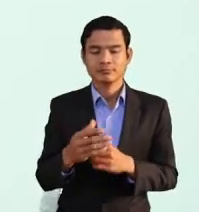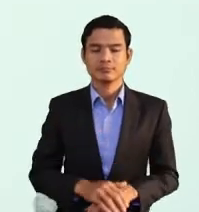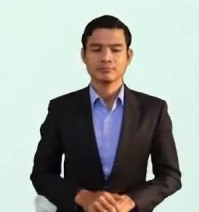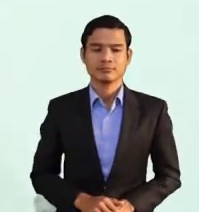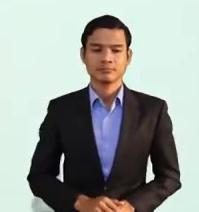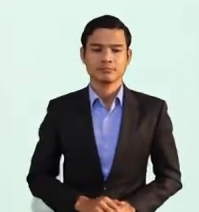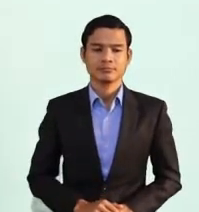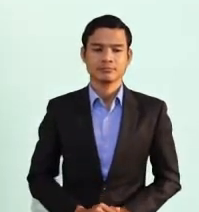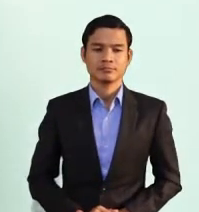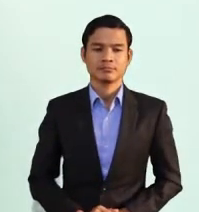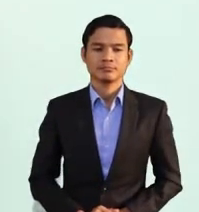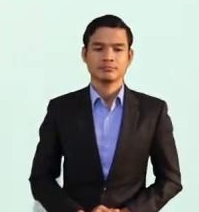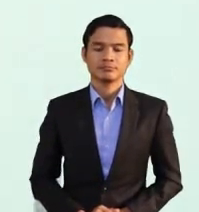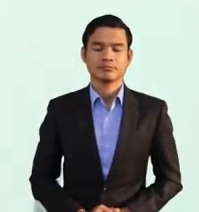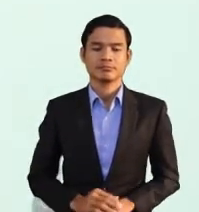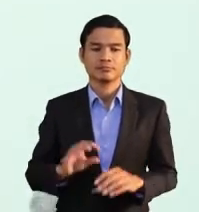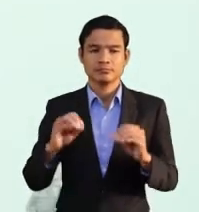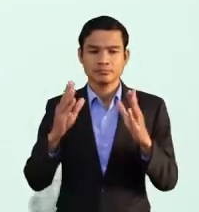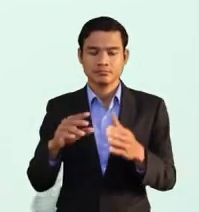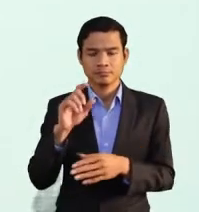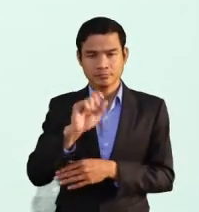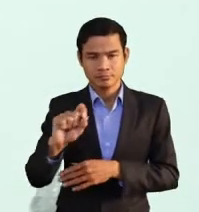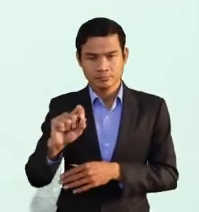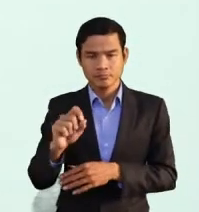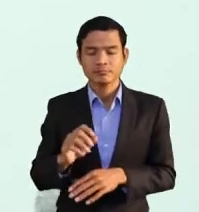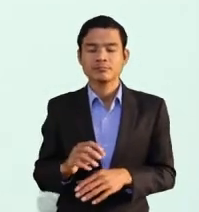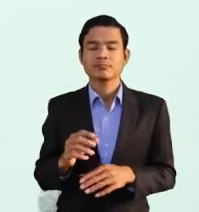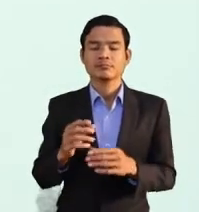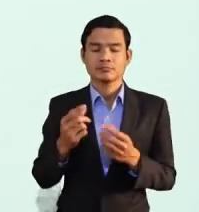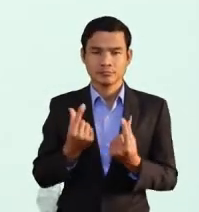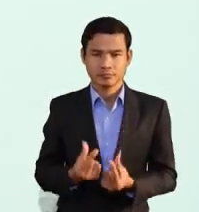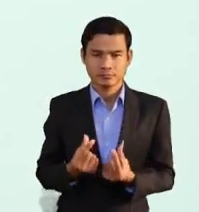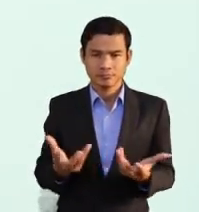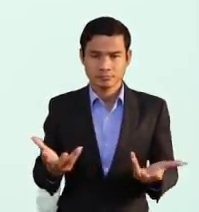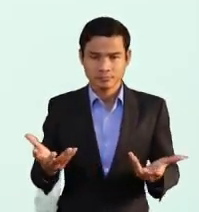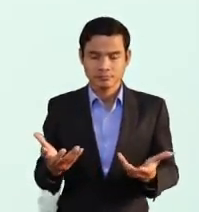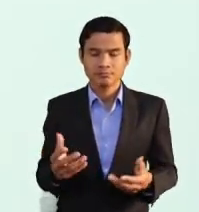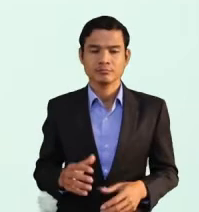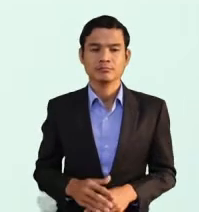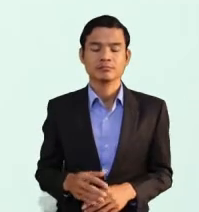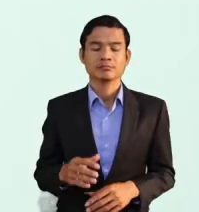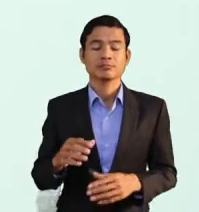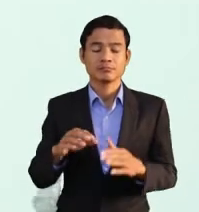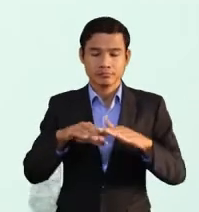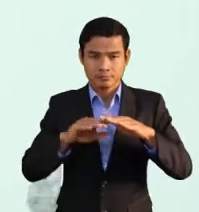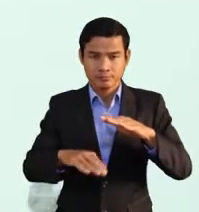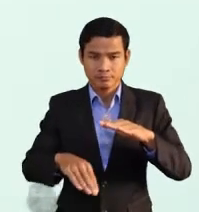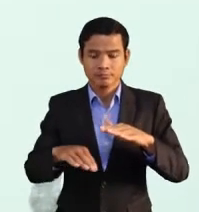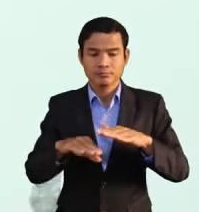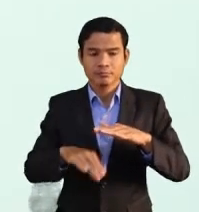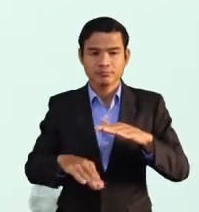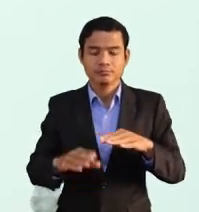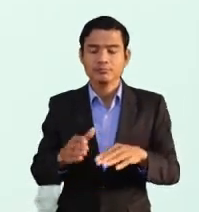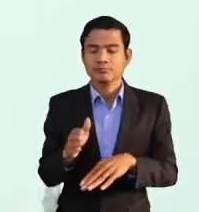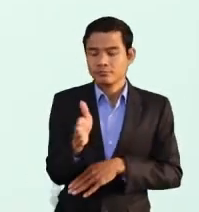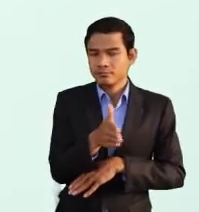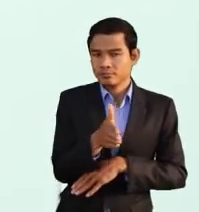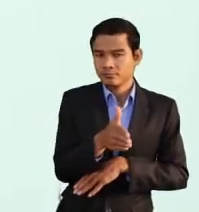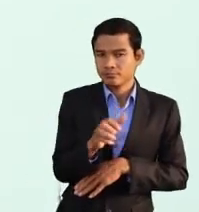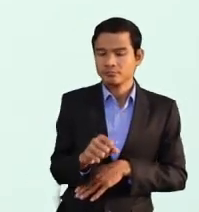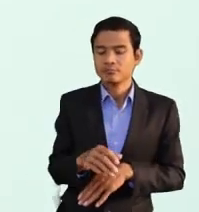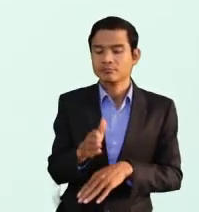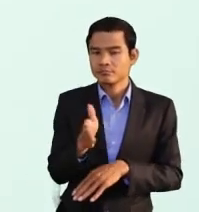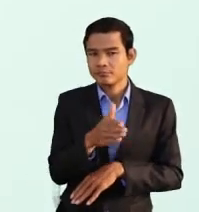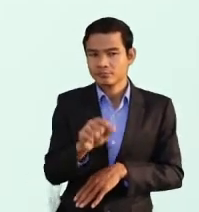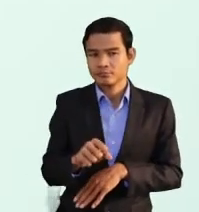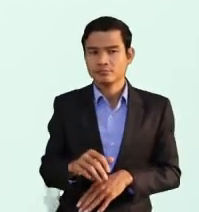chà nó còn á chắc là khu đặt tầng này hả nó còn á đồ ní bị khổm nó còn á bị khổm khả này với nhé nó còn á đã nốt khả